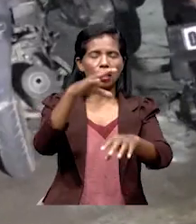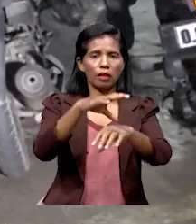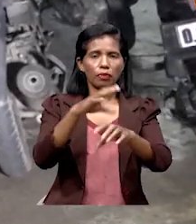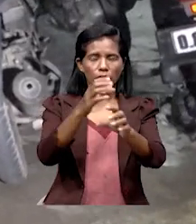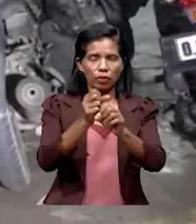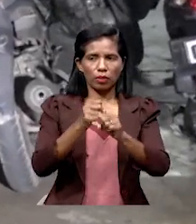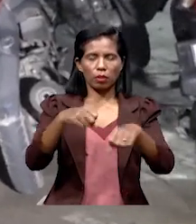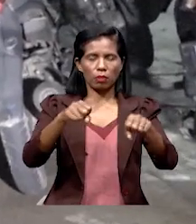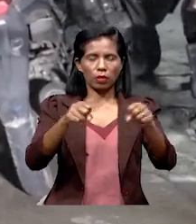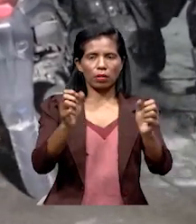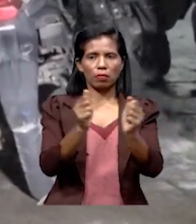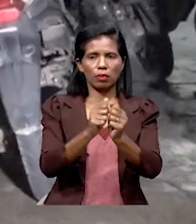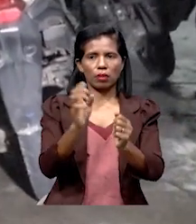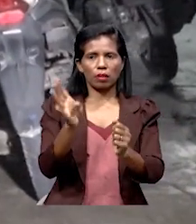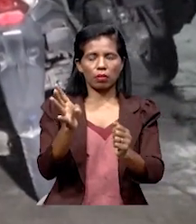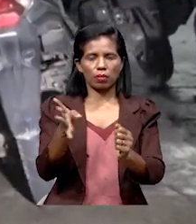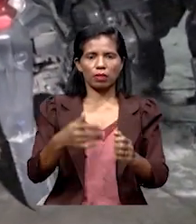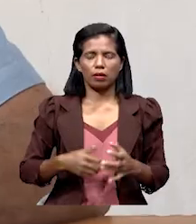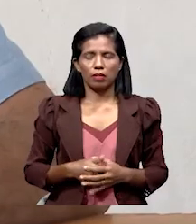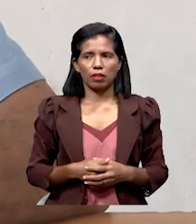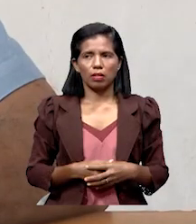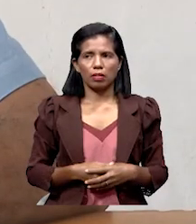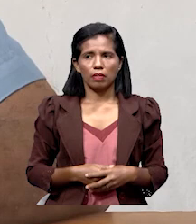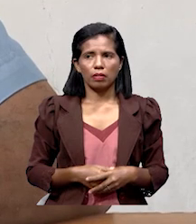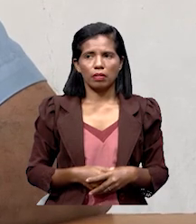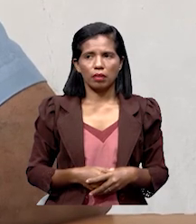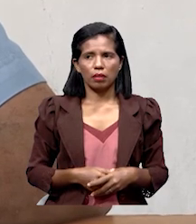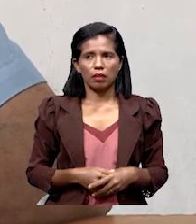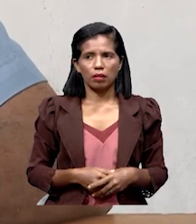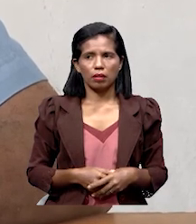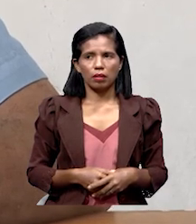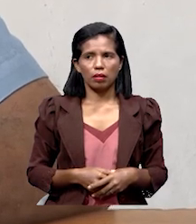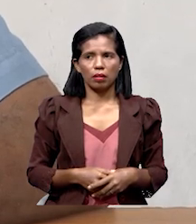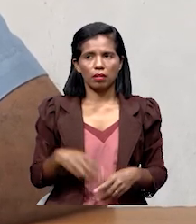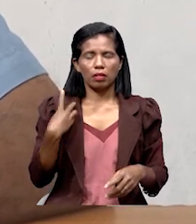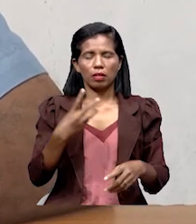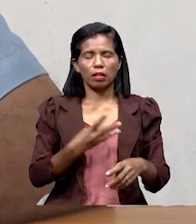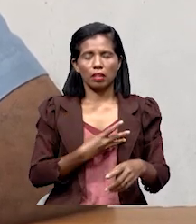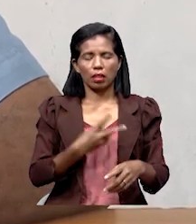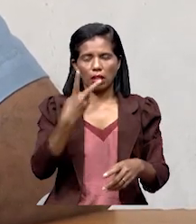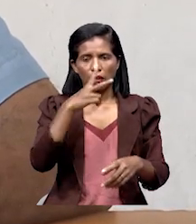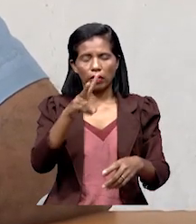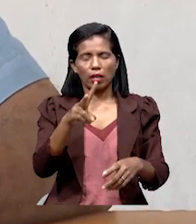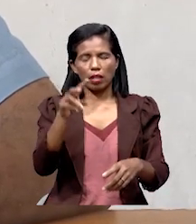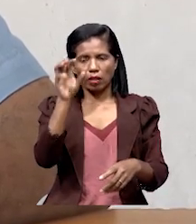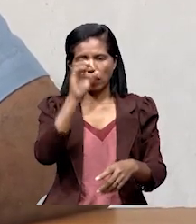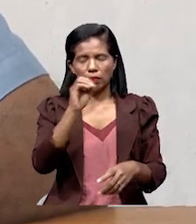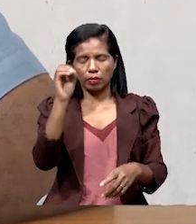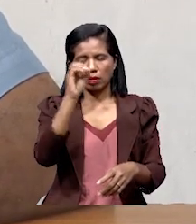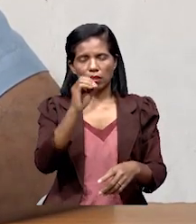resen. Operasau ne iha halang ini konsege hatan